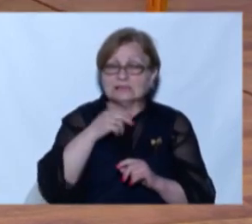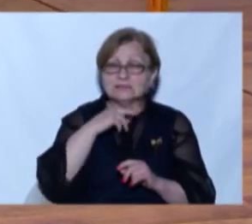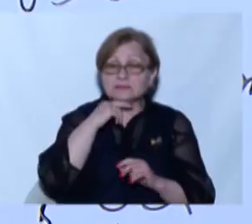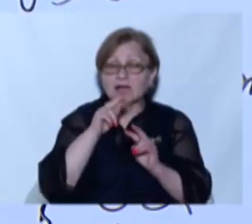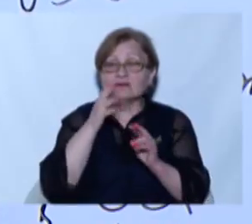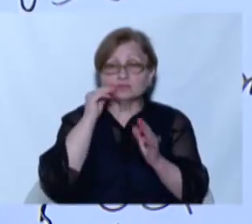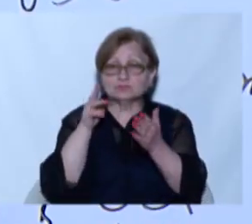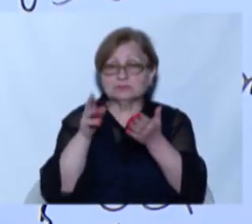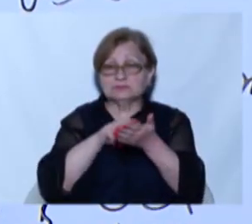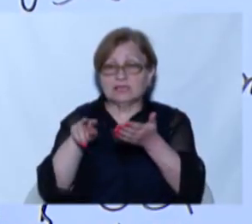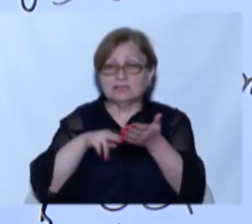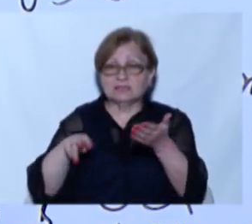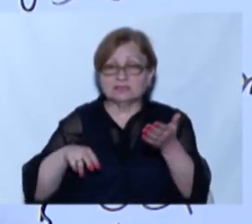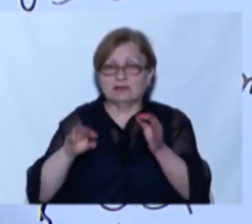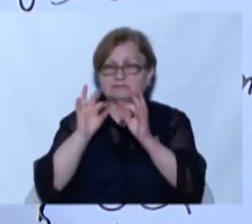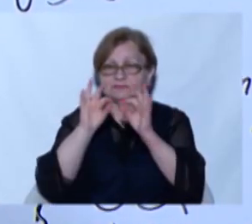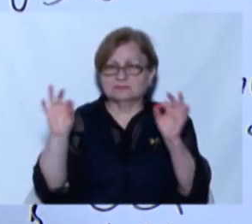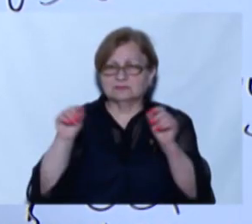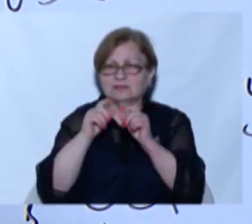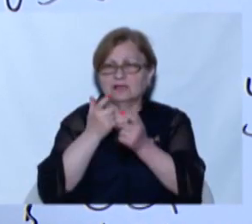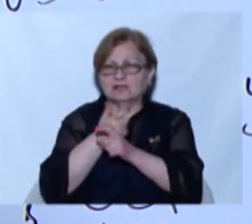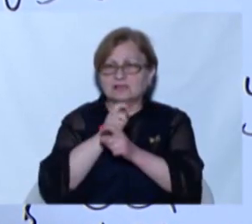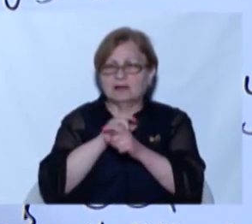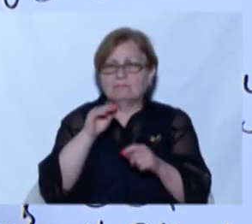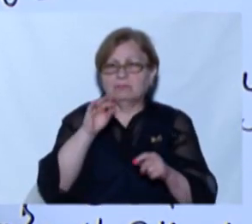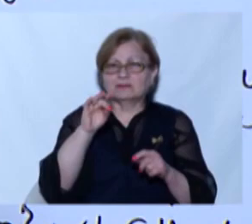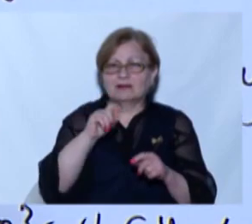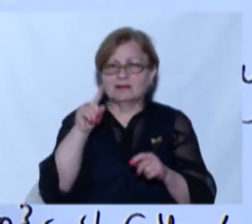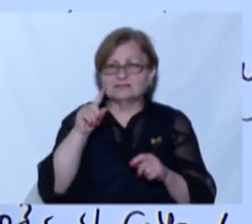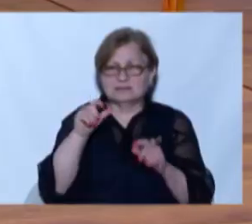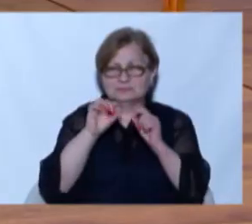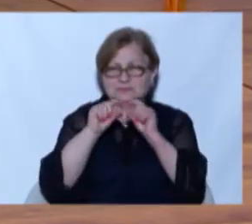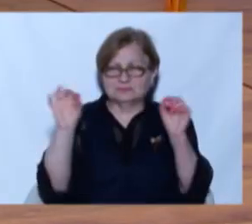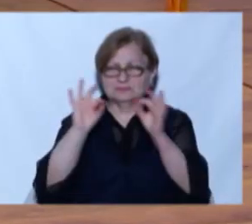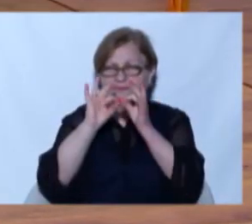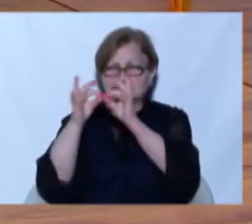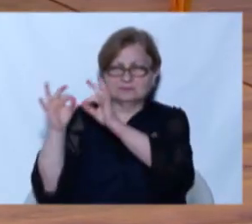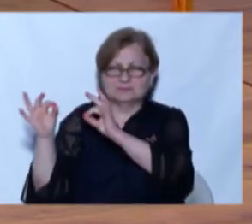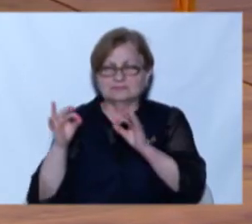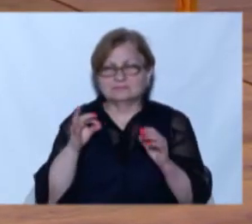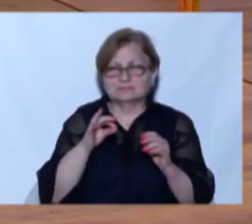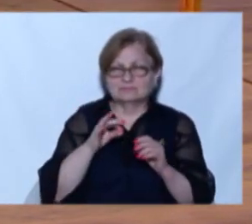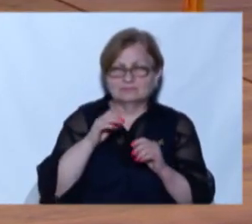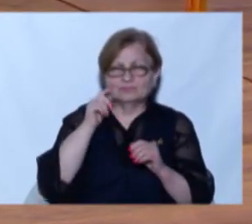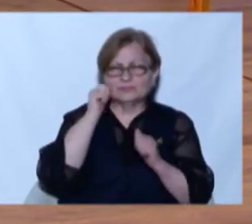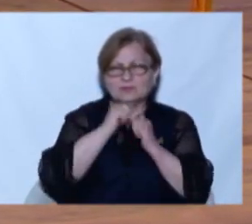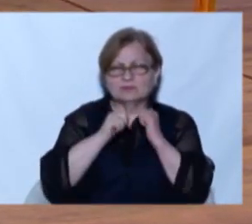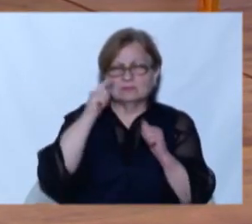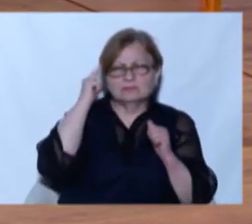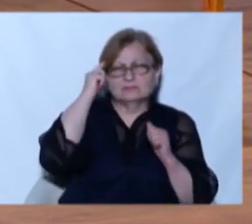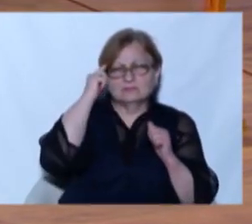დააკვირდით ფრაზებს, შემიძლია ერთი ორიოდე დაგისახელოთ. აი სულ გონია რომ